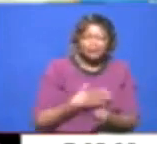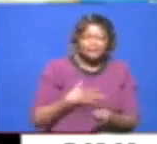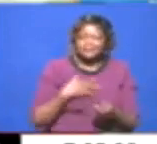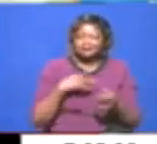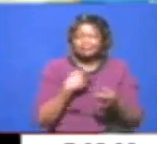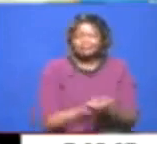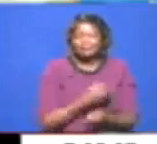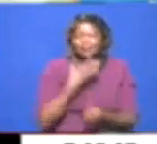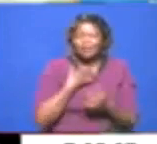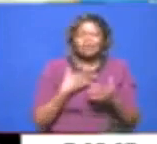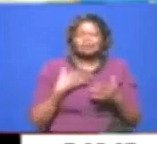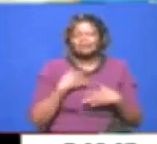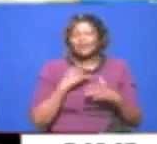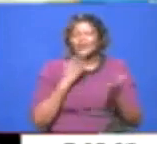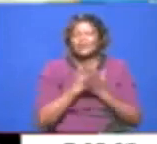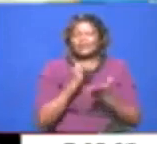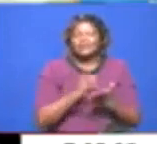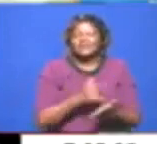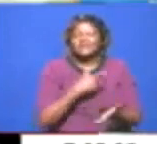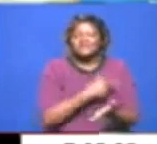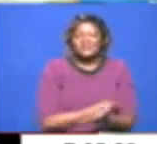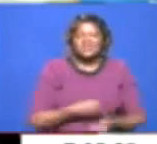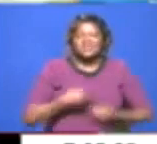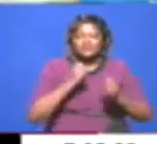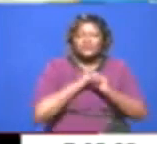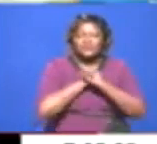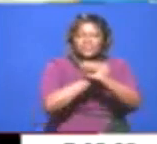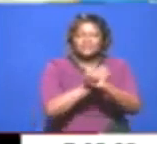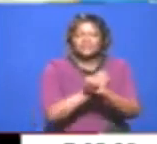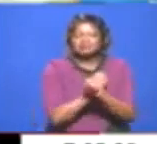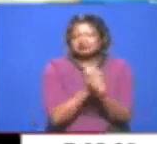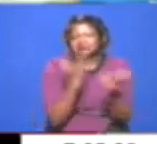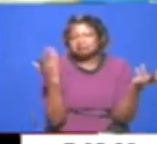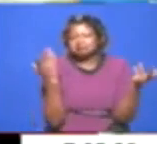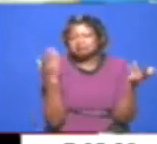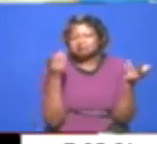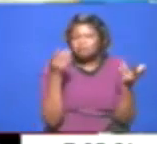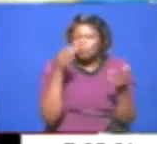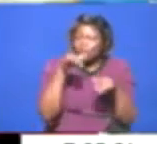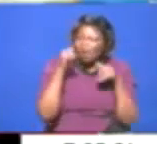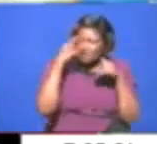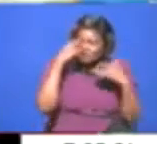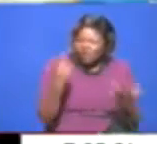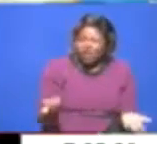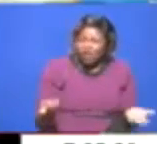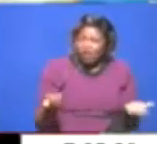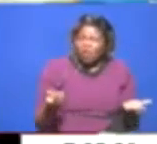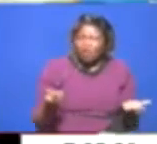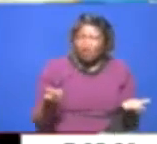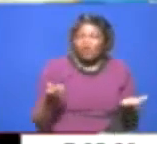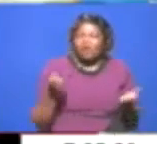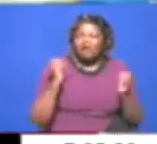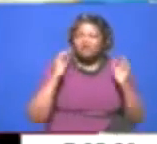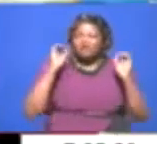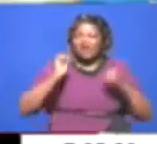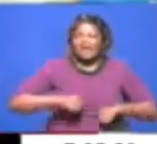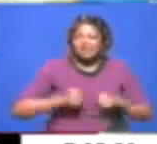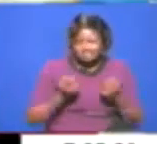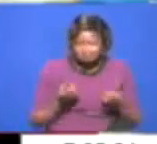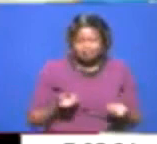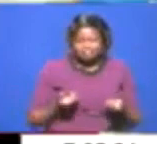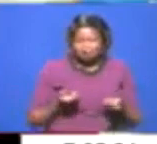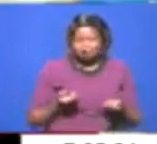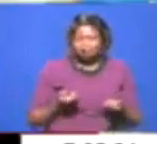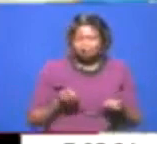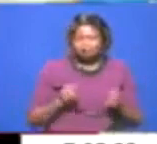proven that vaccination offers protection. So what else are we waiting for? We can be able to avert